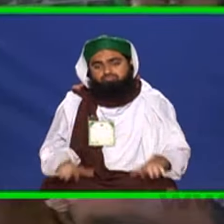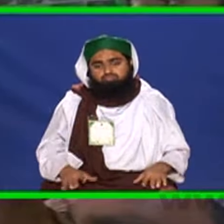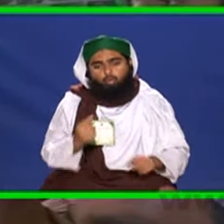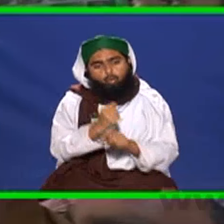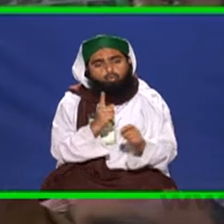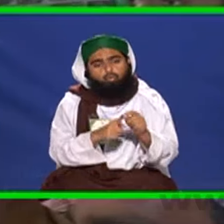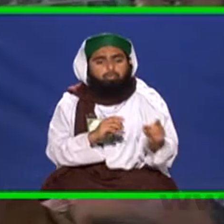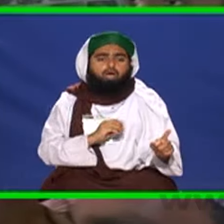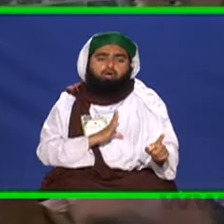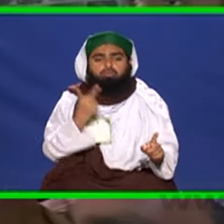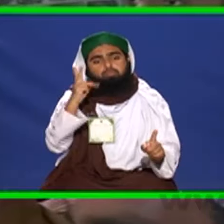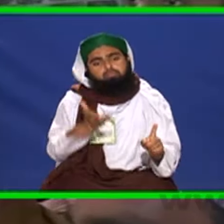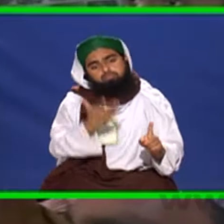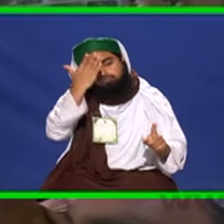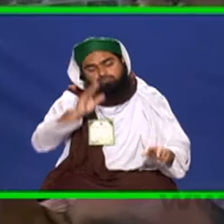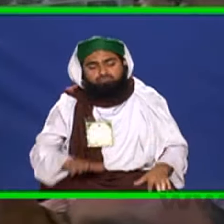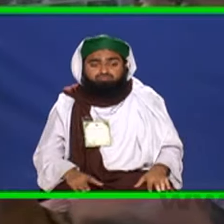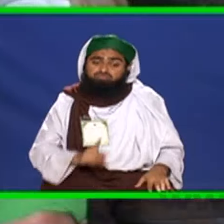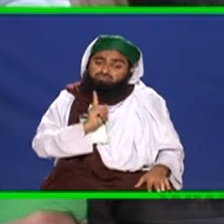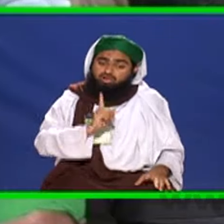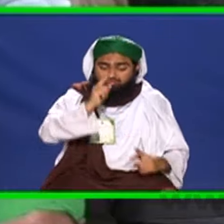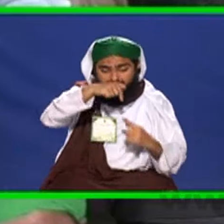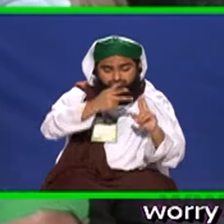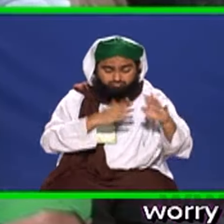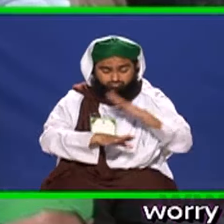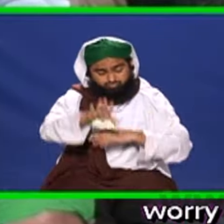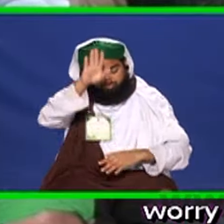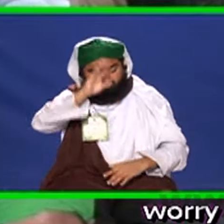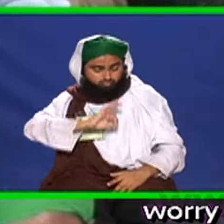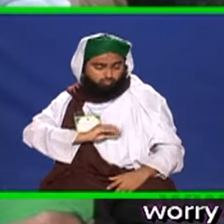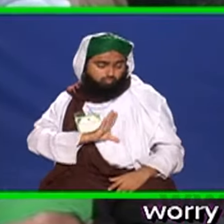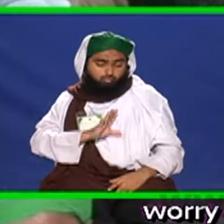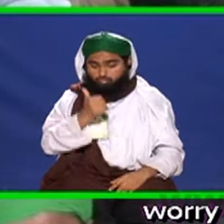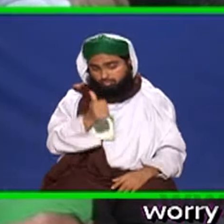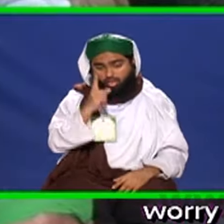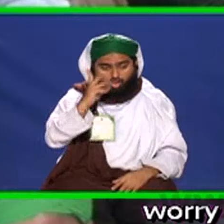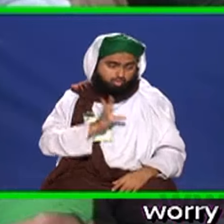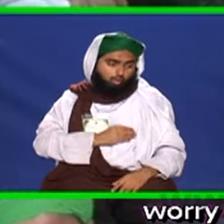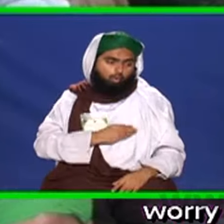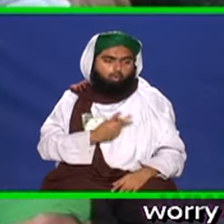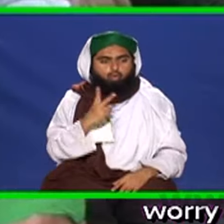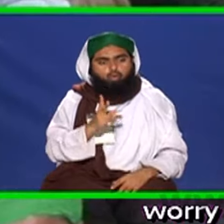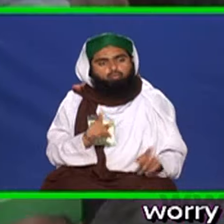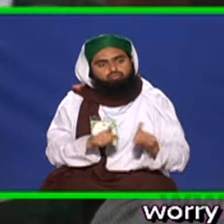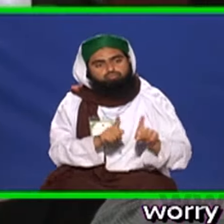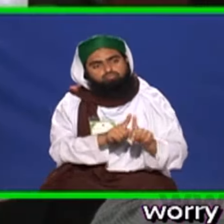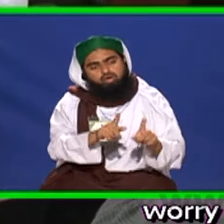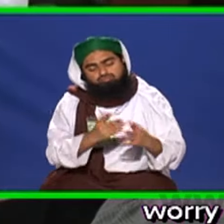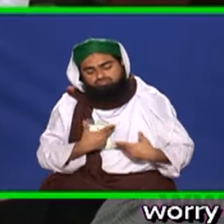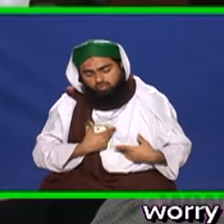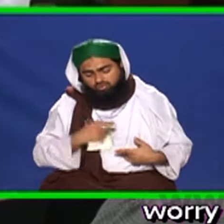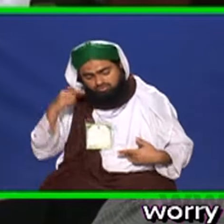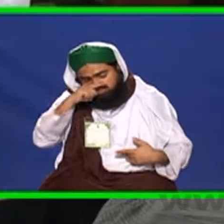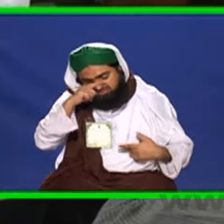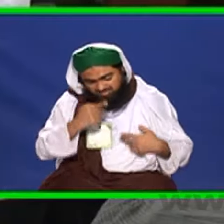ہے، پھر بھی وہ اس قدر انداز سے ڈرے اور شرمائے قیامت سے، اور ہم اتنے ڈھیٹ اور بے شرم